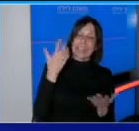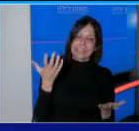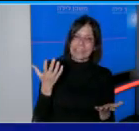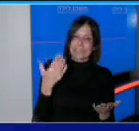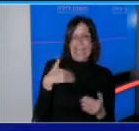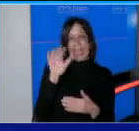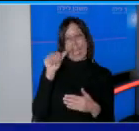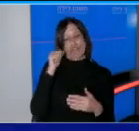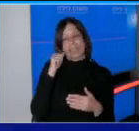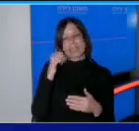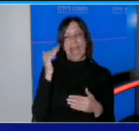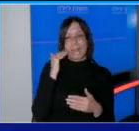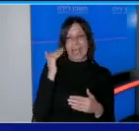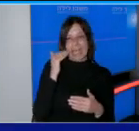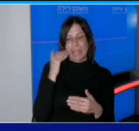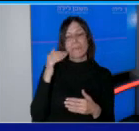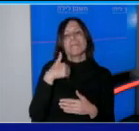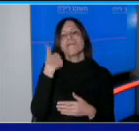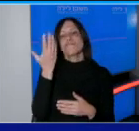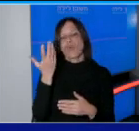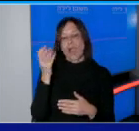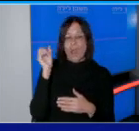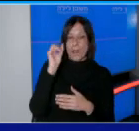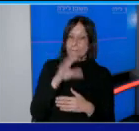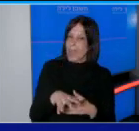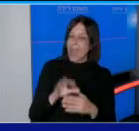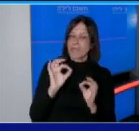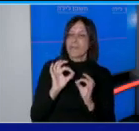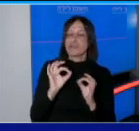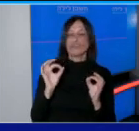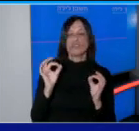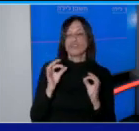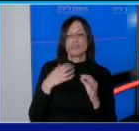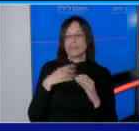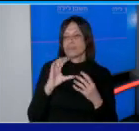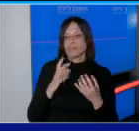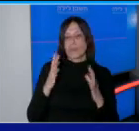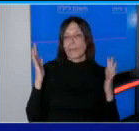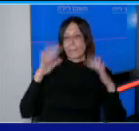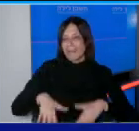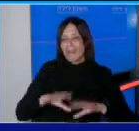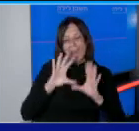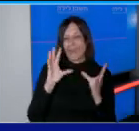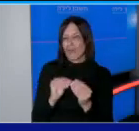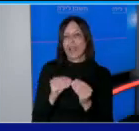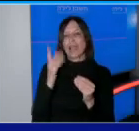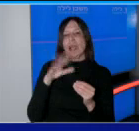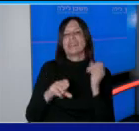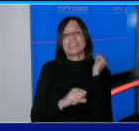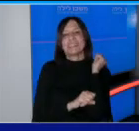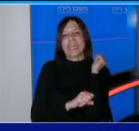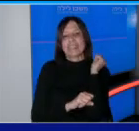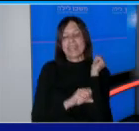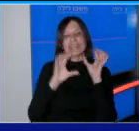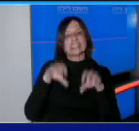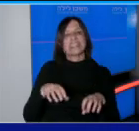אחי אשכנזי אמריקאי, מבוגר, בא ופרק לכולם את הצורה. את רוצה לדבר רגע? סגנית נשיאה